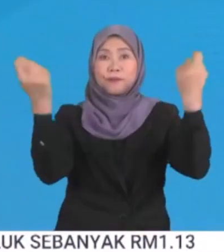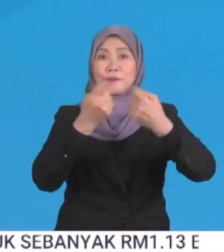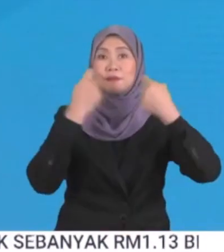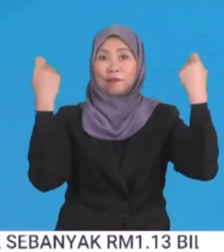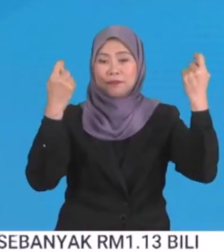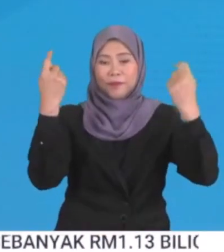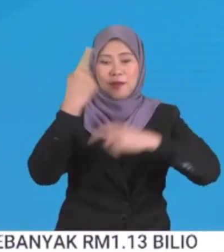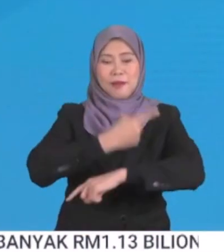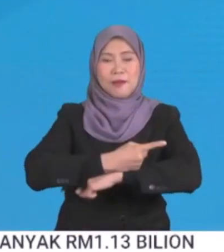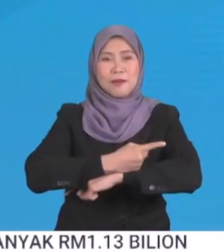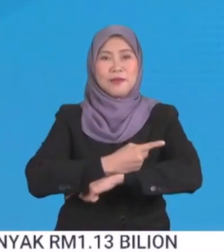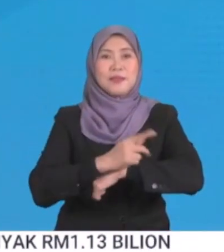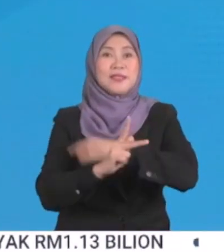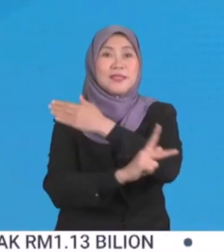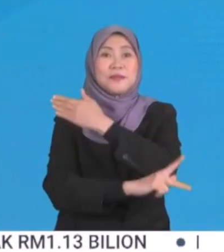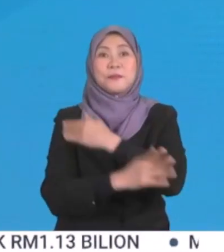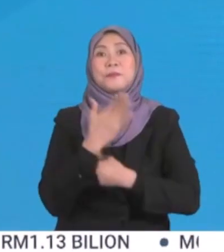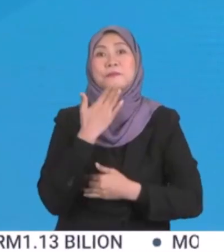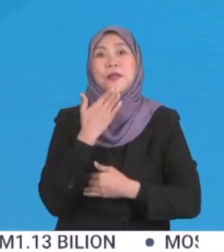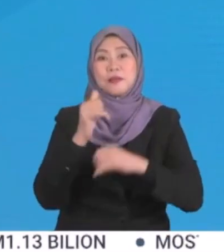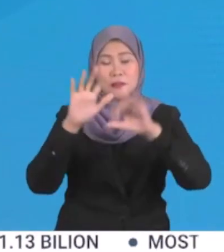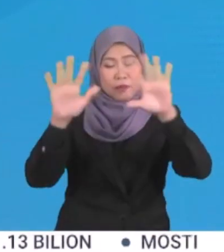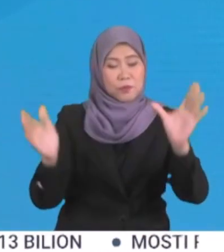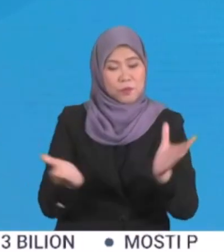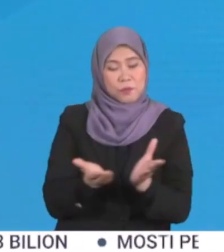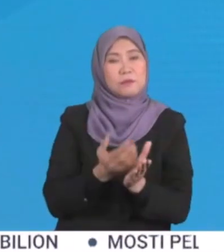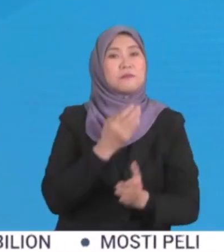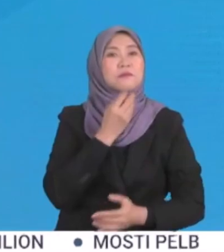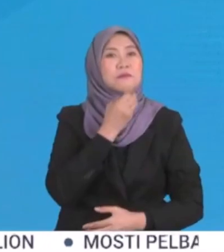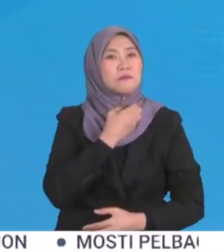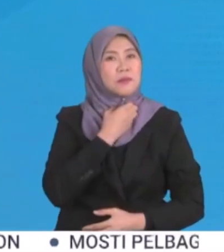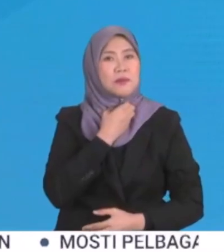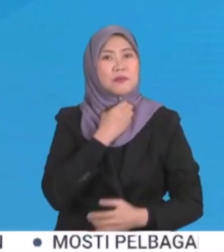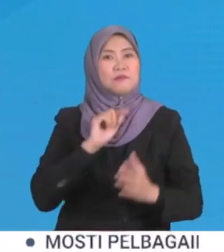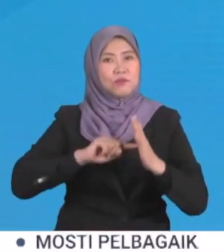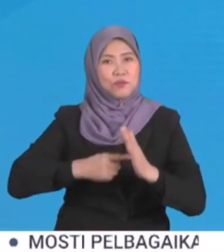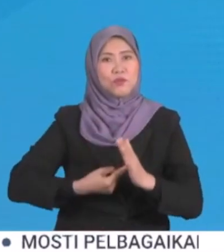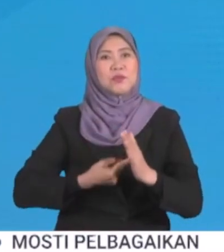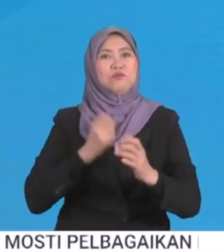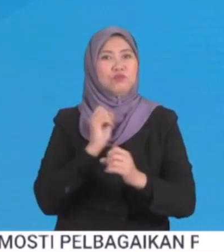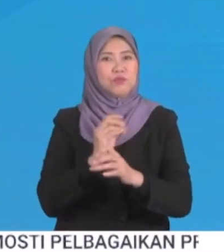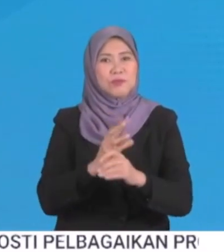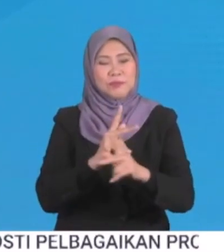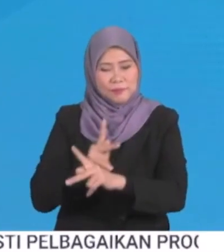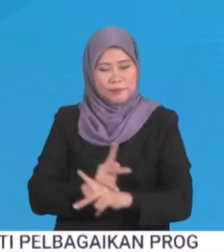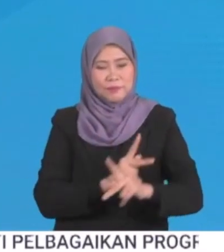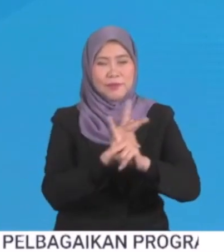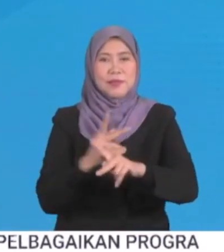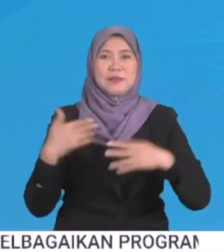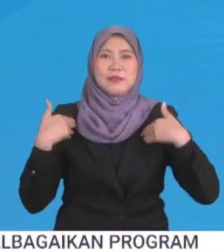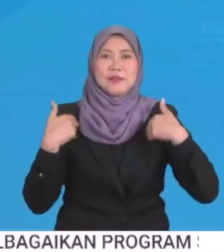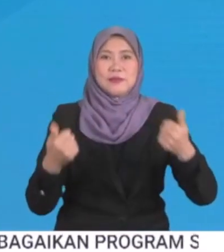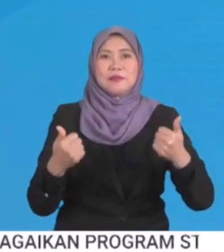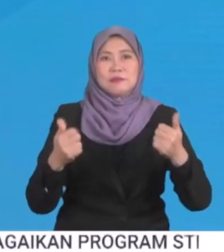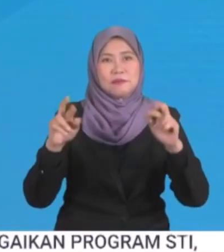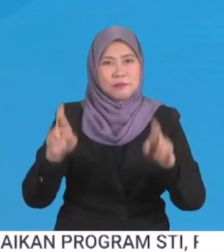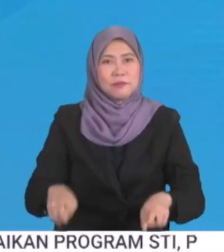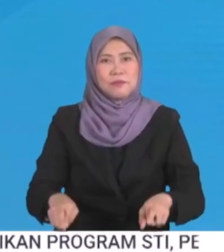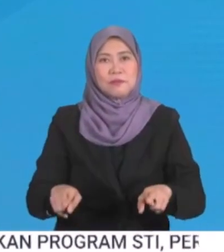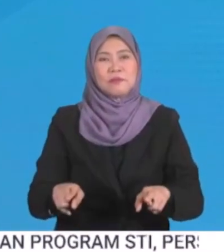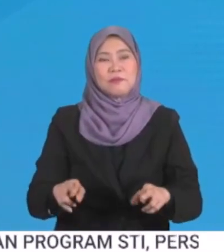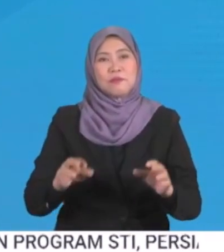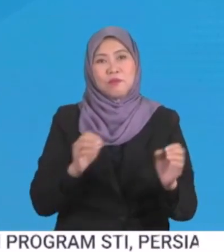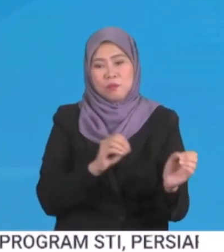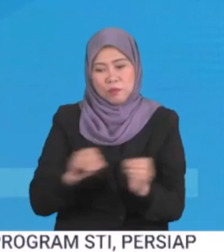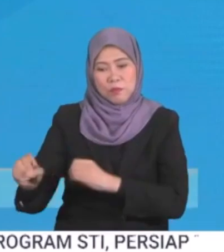Bersempena Hari Diabetes Sedunia, Perak memulakan usaha menjaga kesihatan rakyat menerusi kawalan hidangan melalui penganjuran program. Langkah itu